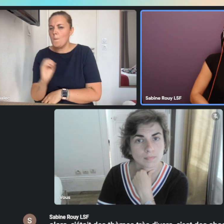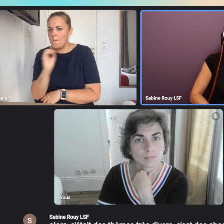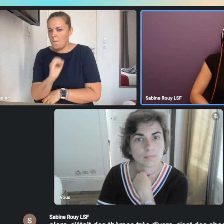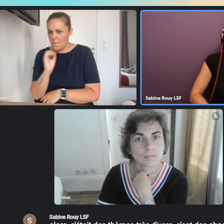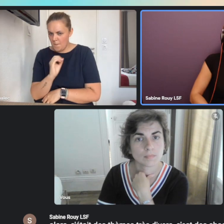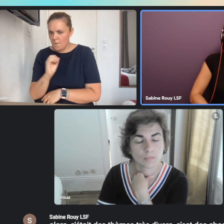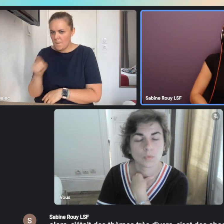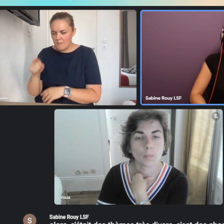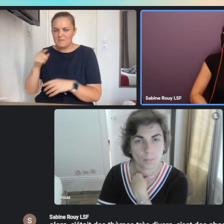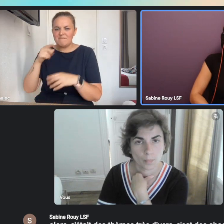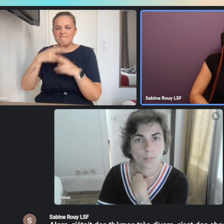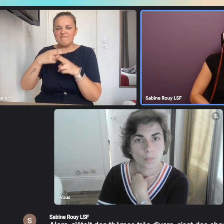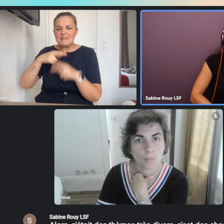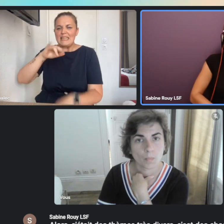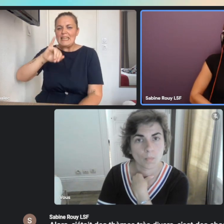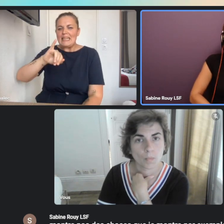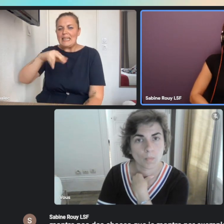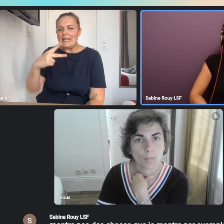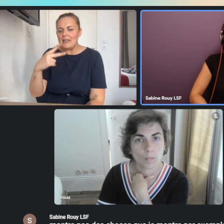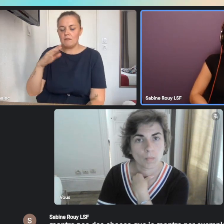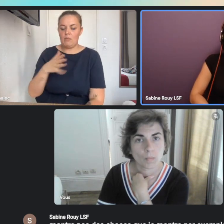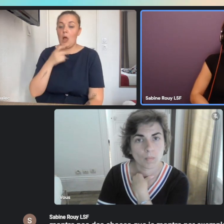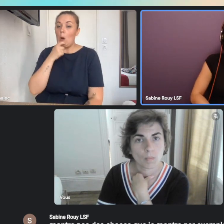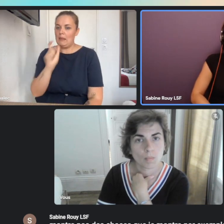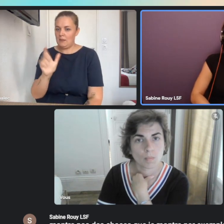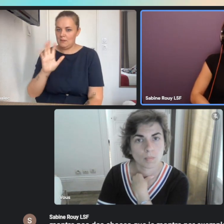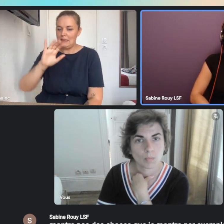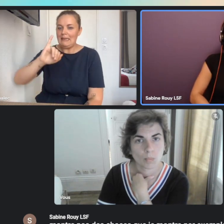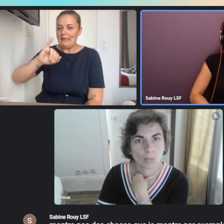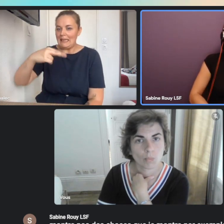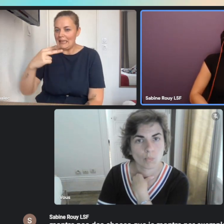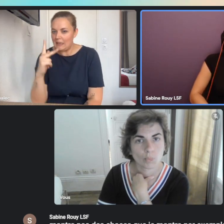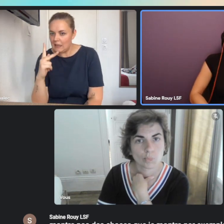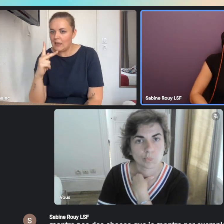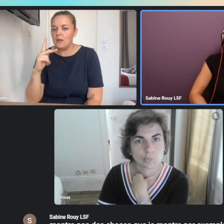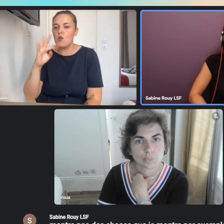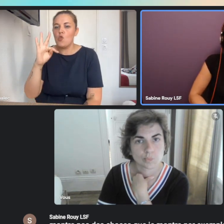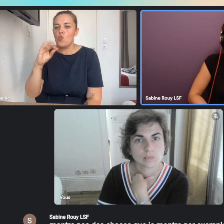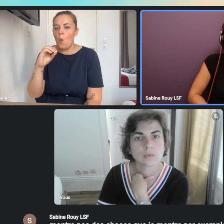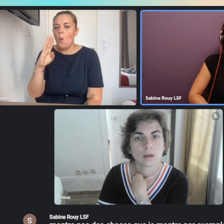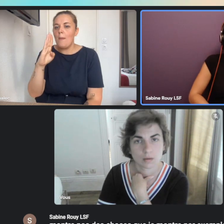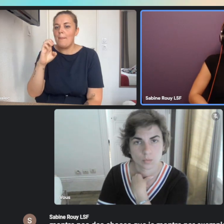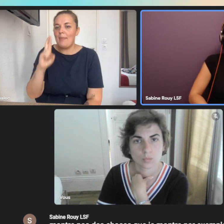c'est, le mois d'octobre, qui s'appelle pardon, c'est de l'anglais, hein,